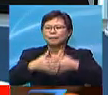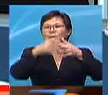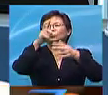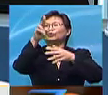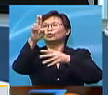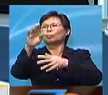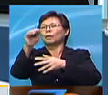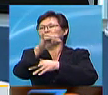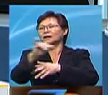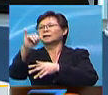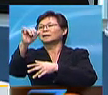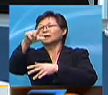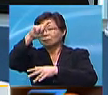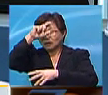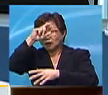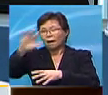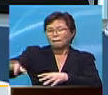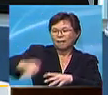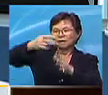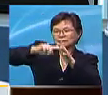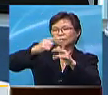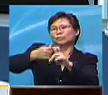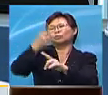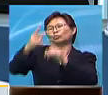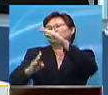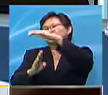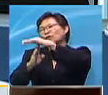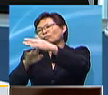Istanbul manakala Paris bermula Februari